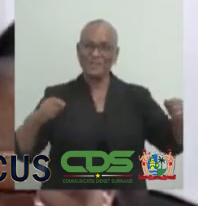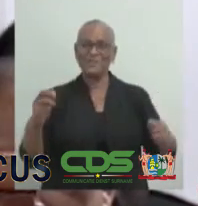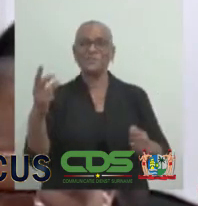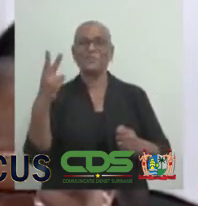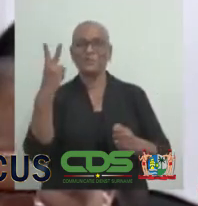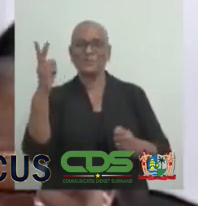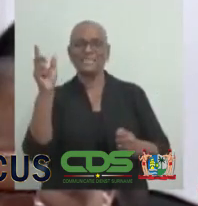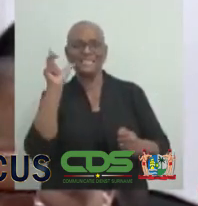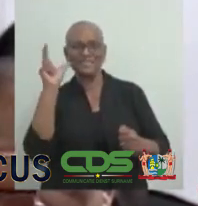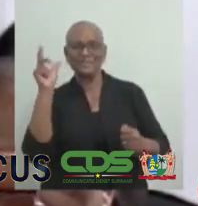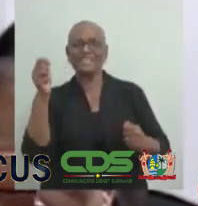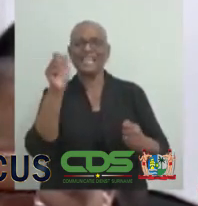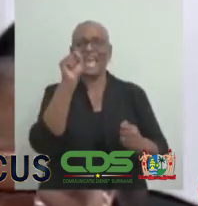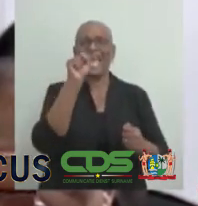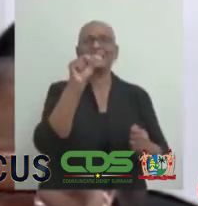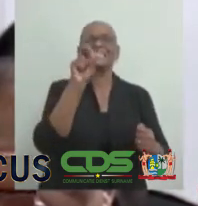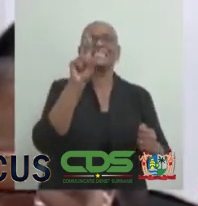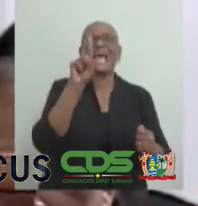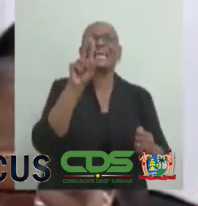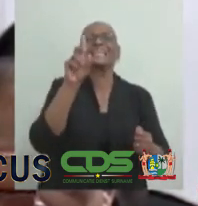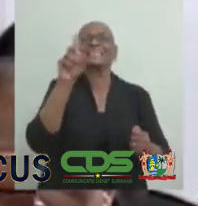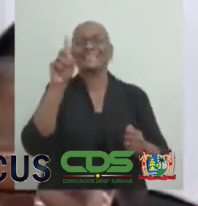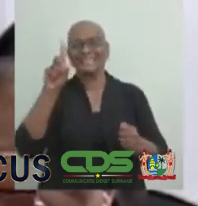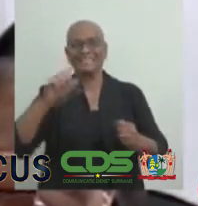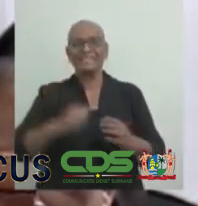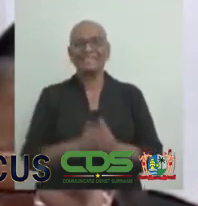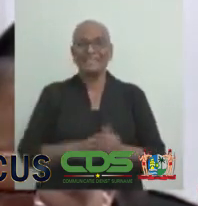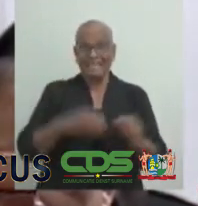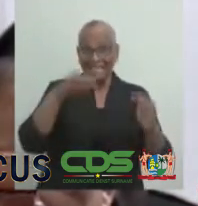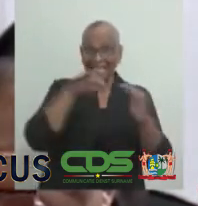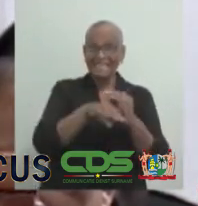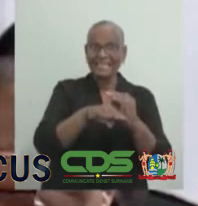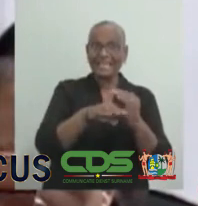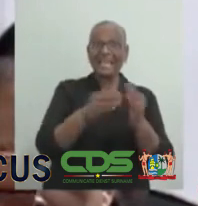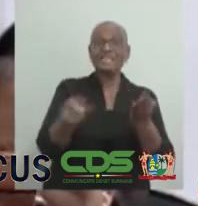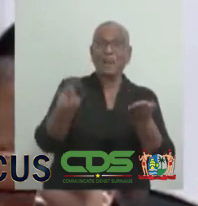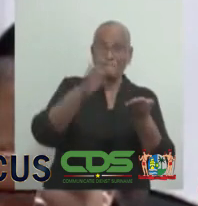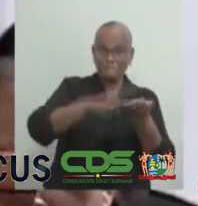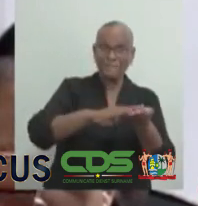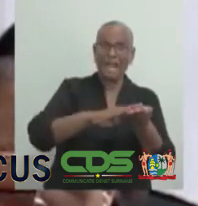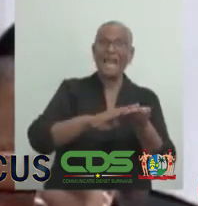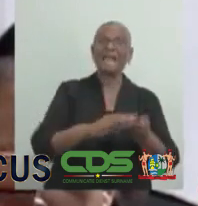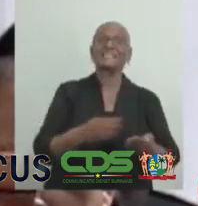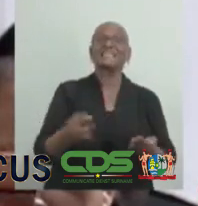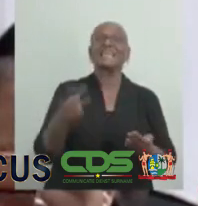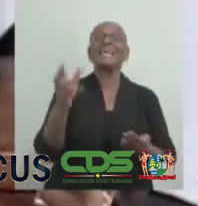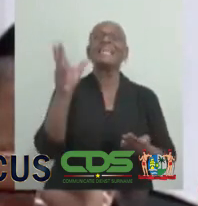7.887.992.000 Surinaamse dollar. De indirecte belastingen ten bedrage van